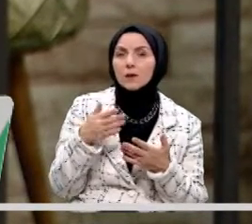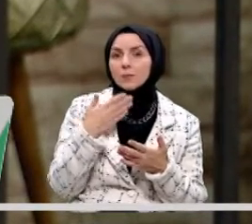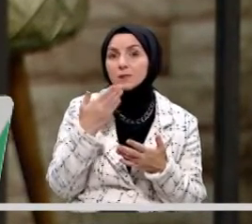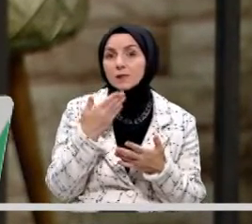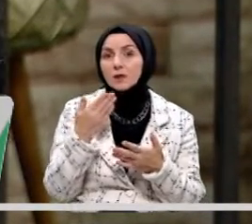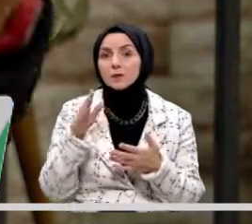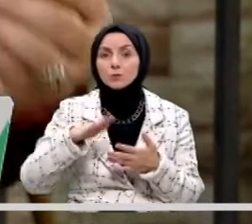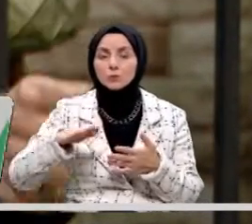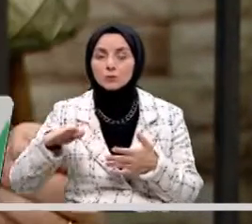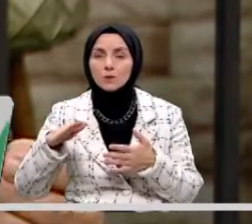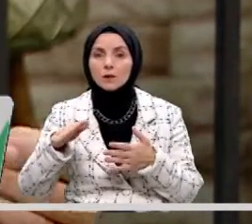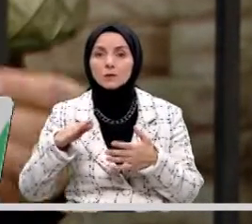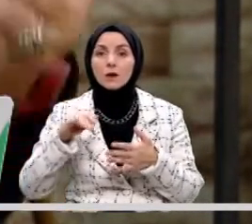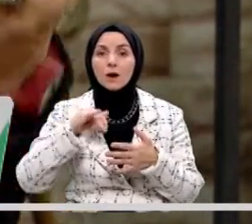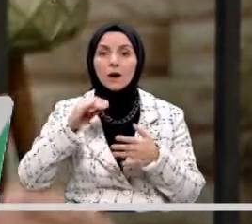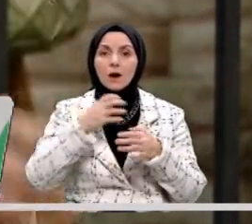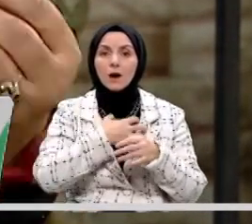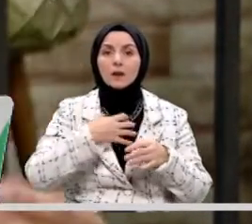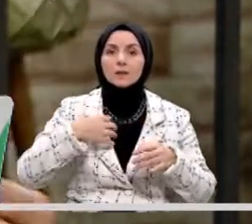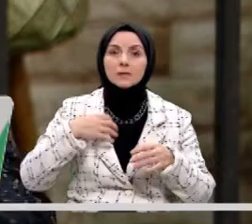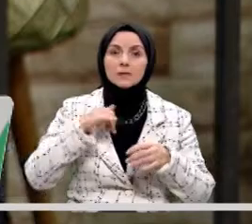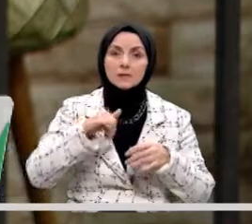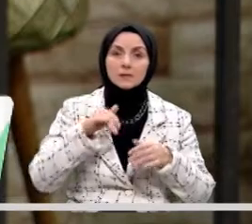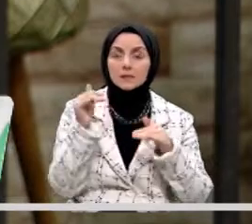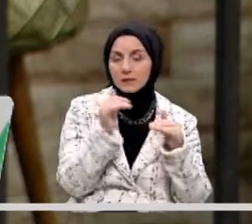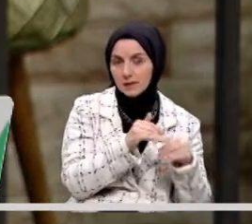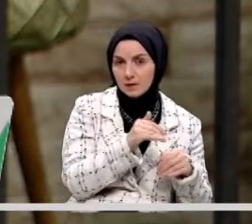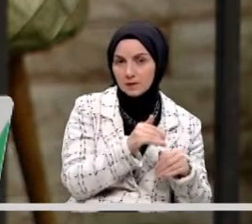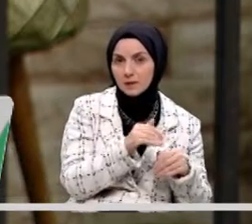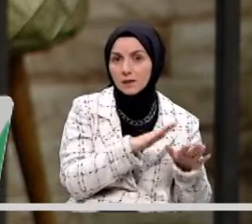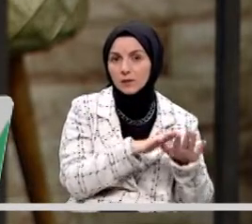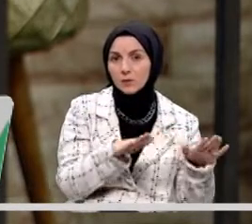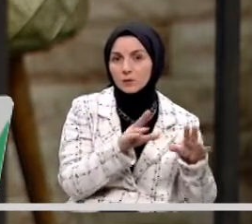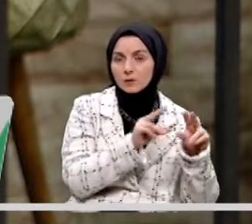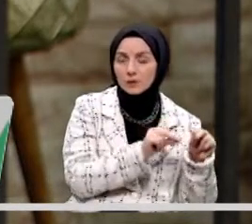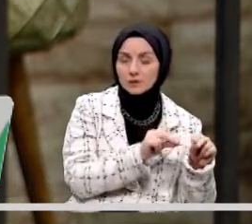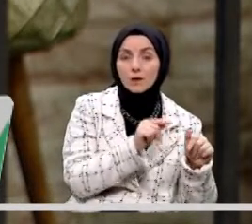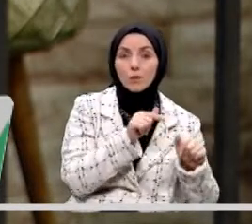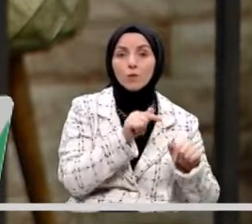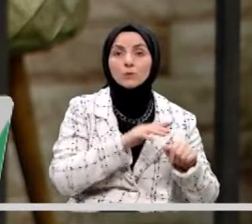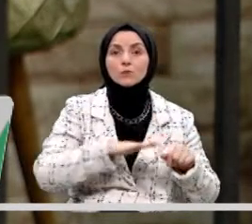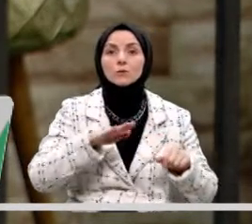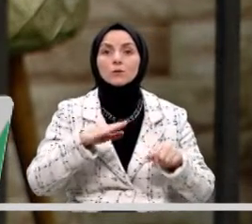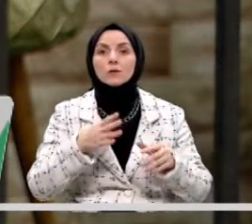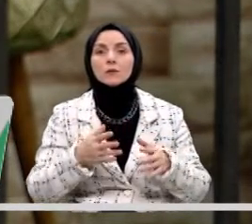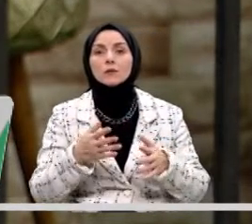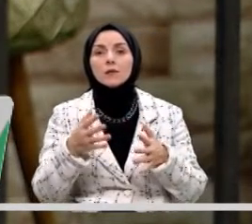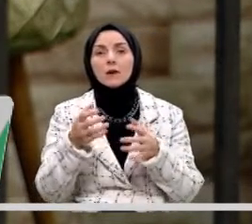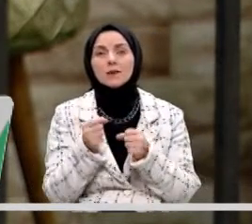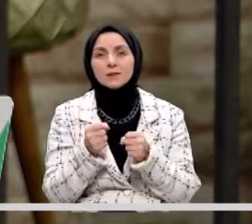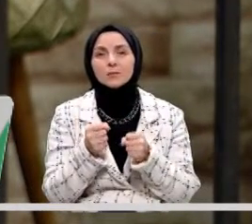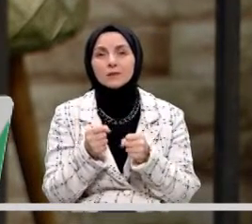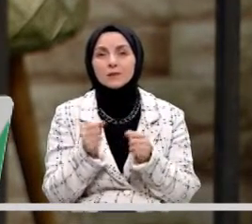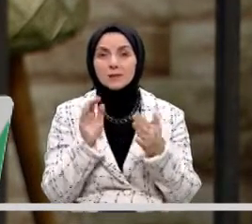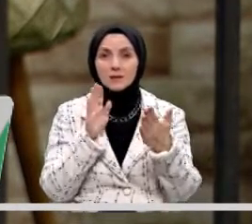sizi mutlaka tekrar tekrar yatağa götüreceğim diyecek bir sonra bakacak gündüz o Çocuklarla vakit geçirme süresi 15-20 dakika